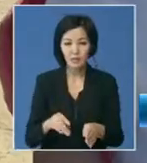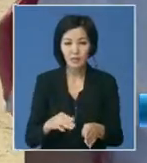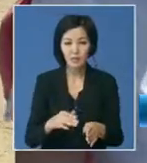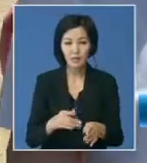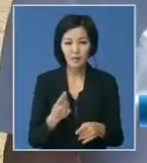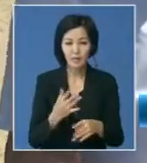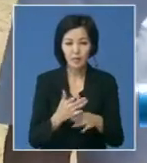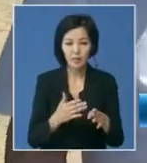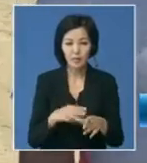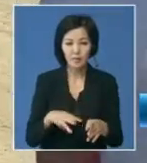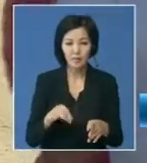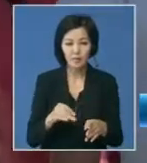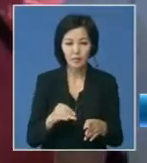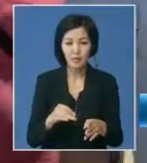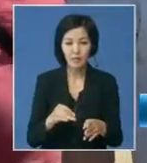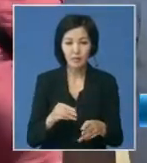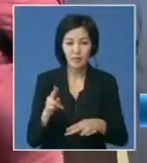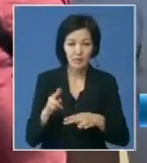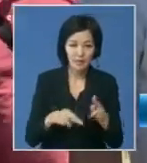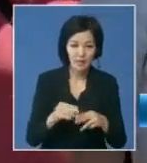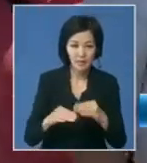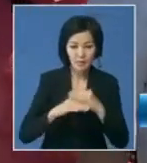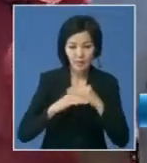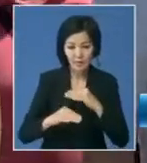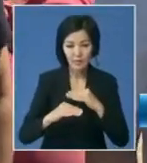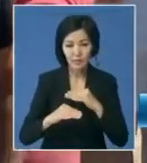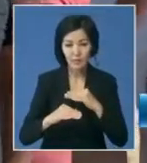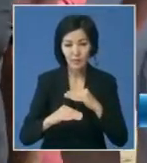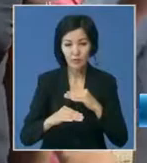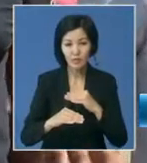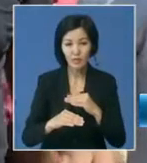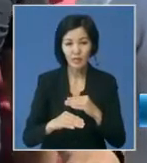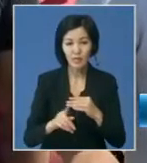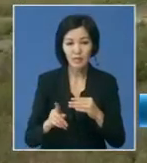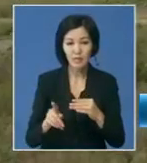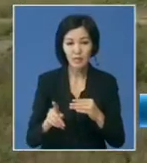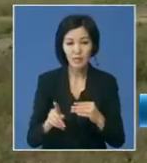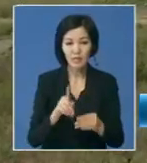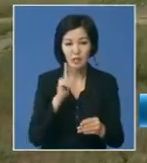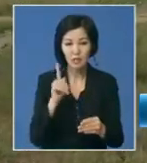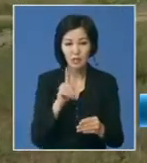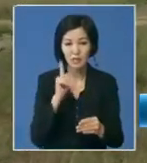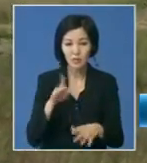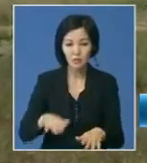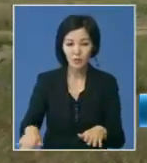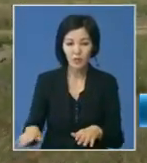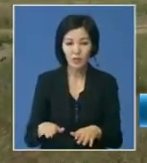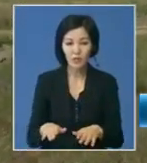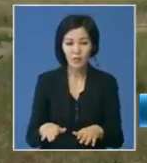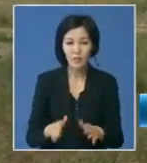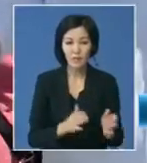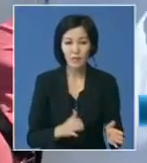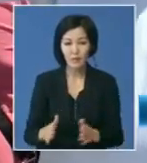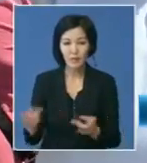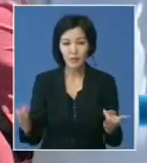метр жасы. Короче, все, ясно. Сонда, мынау 20 метр, мынау ортасы. Зеленый зонның 2,5 метр емес, 1,5 метр. 1,5 метр. Болды.